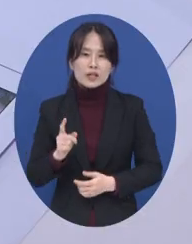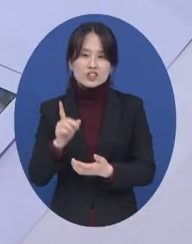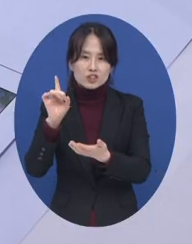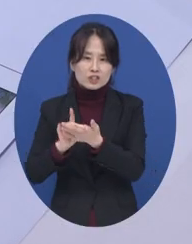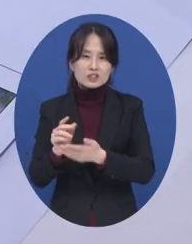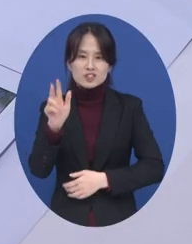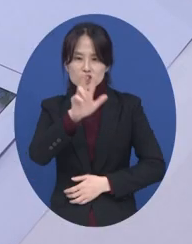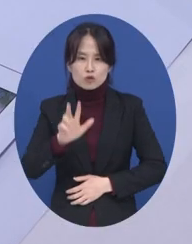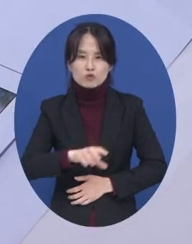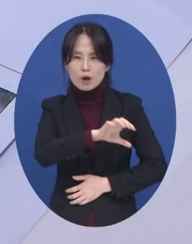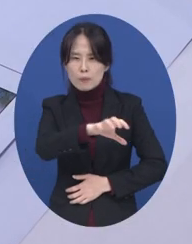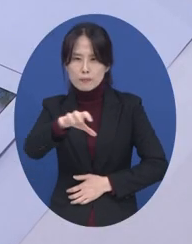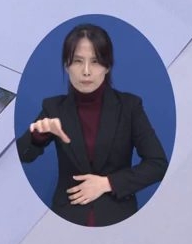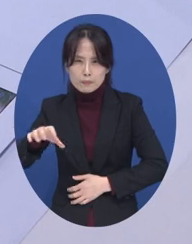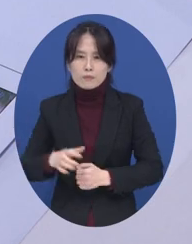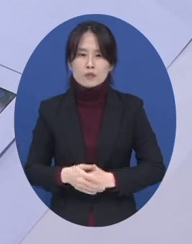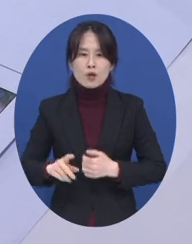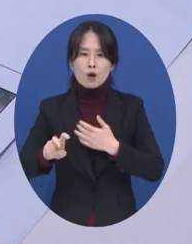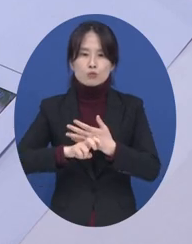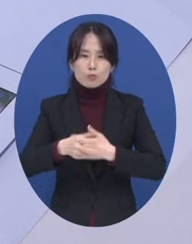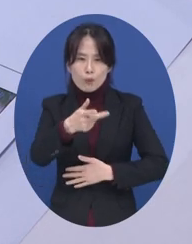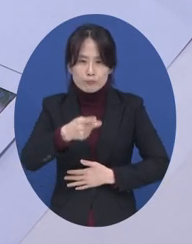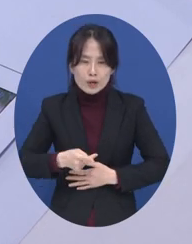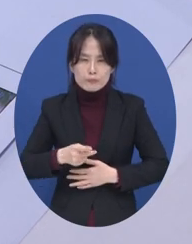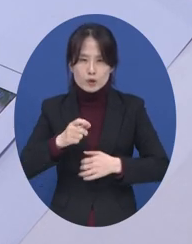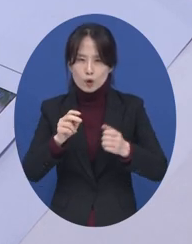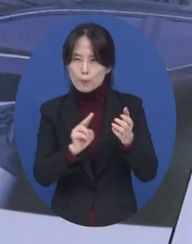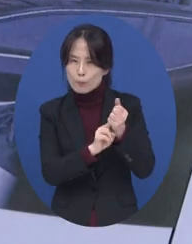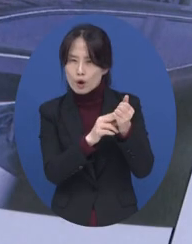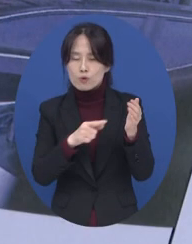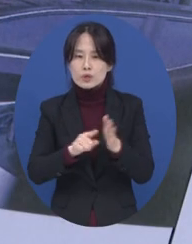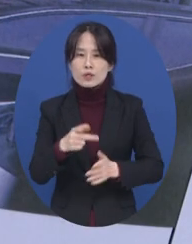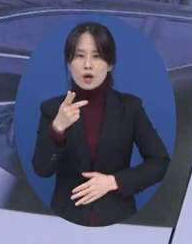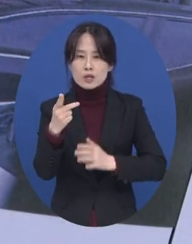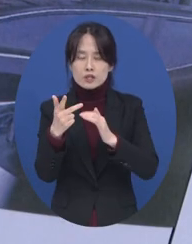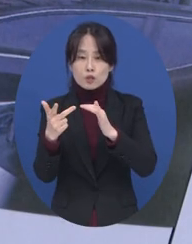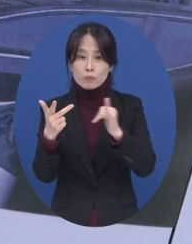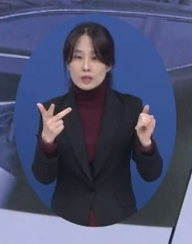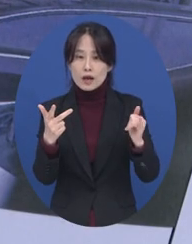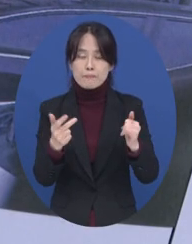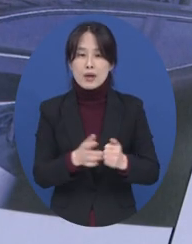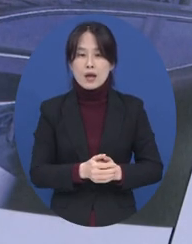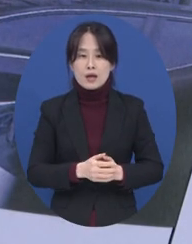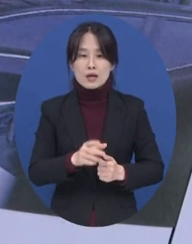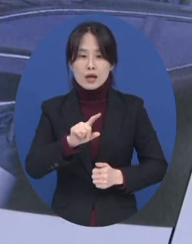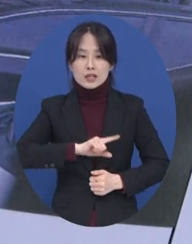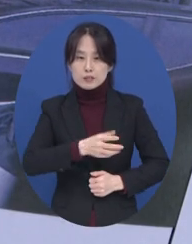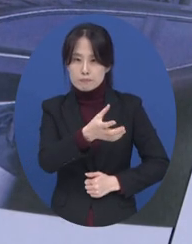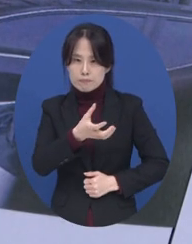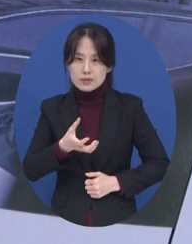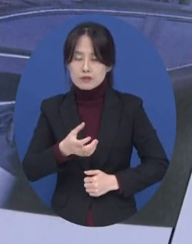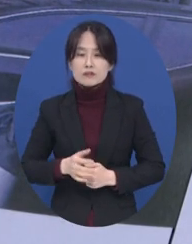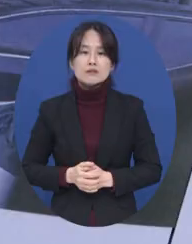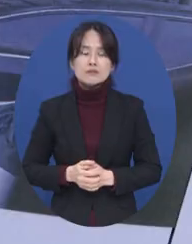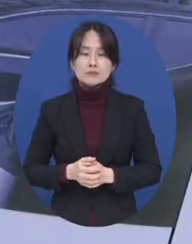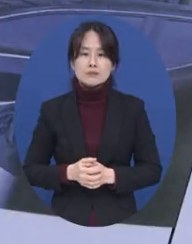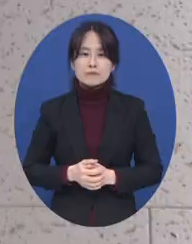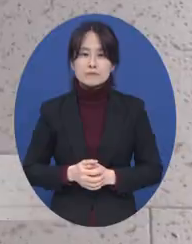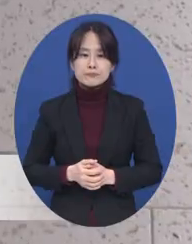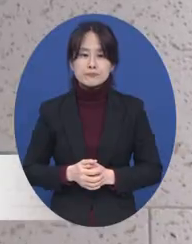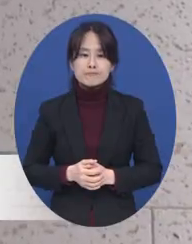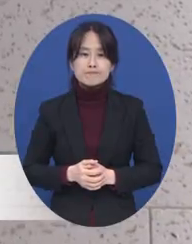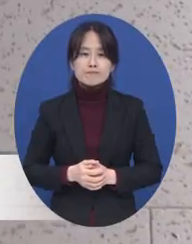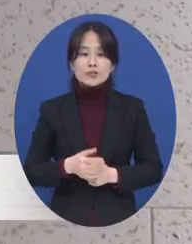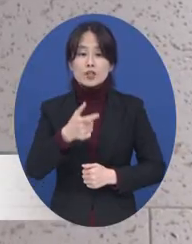등 전국에 걸쳐 한 불법 대부 행위를 숨기기 위해 7명의 명의를 이용해 총 6천 5백 70만원을 가르쳤습니다